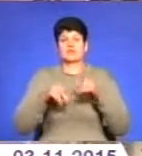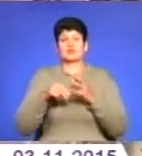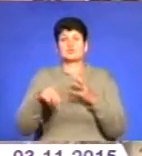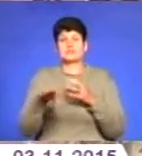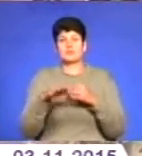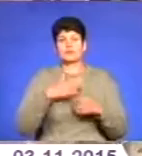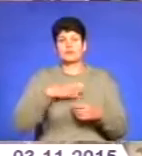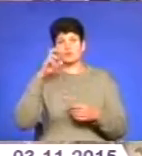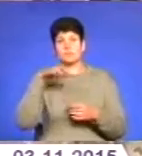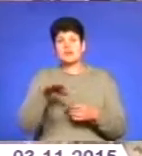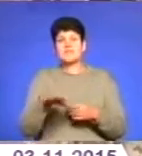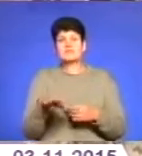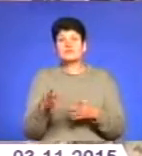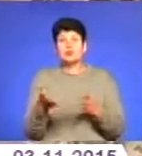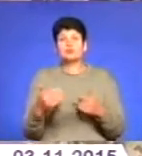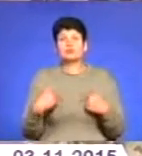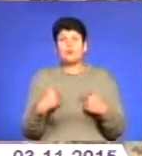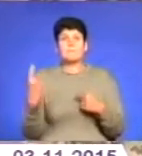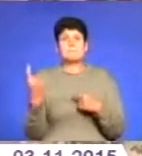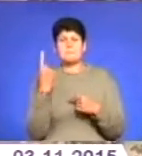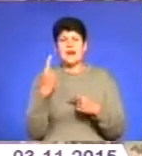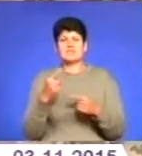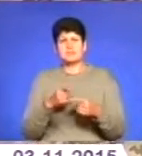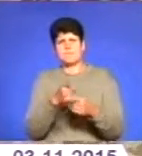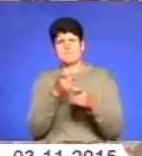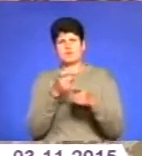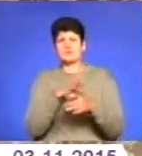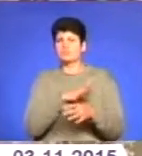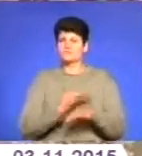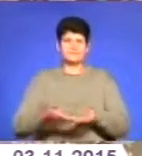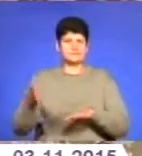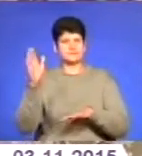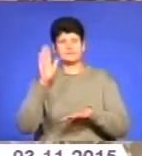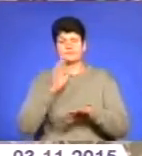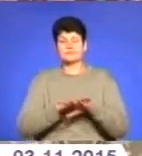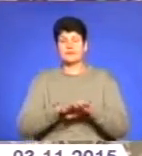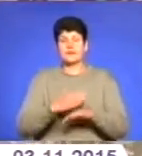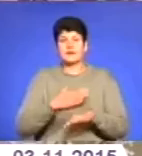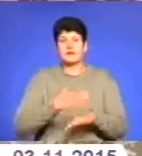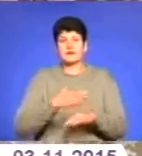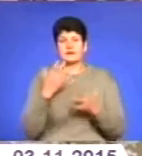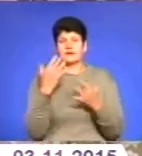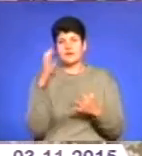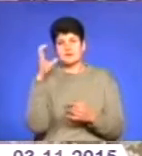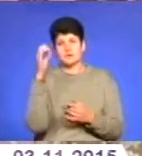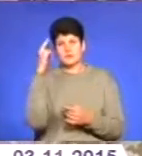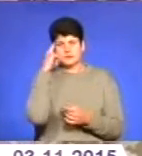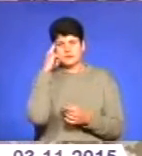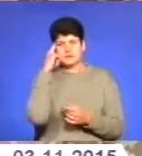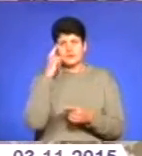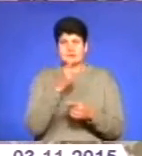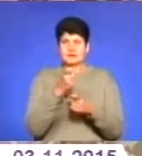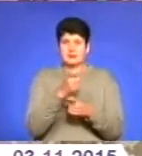нашу батьківщину. Тому перший постріл був важкий. Я декілька секунд думав, стріляти